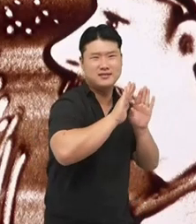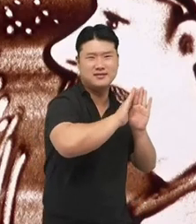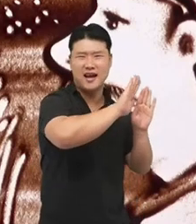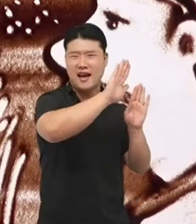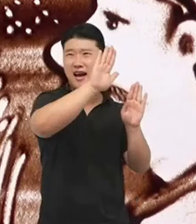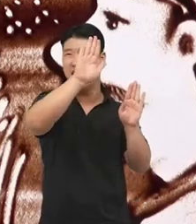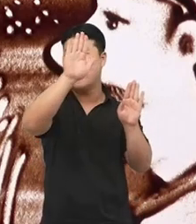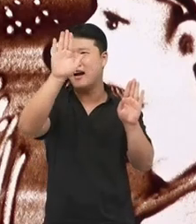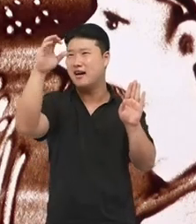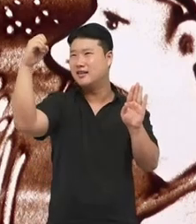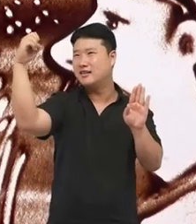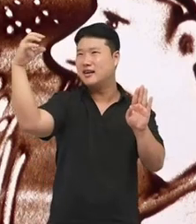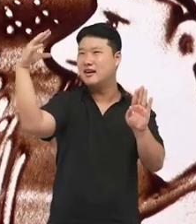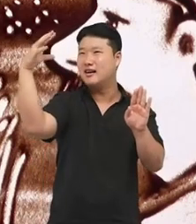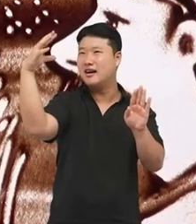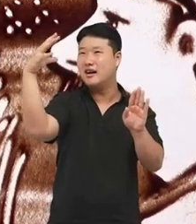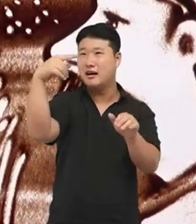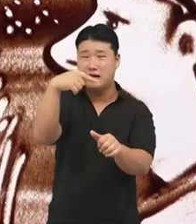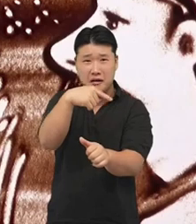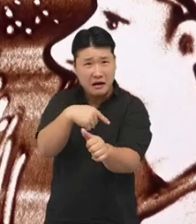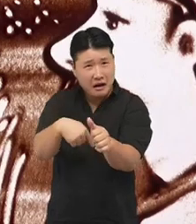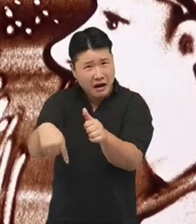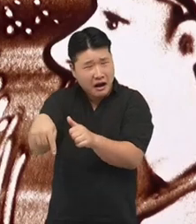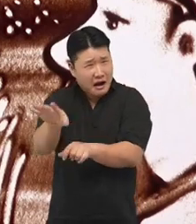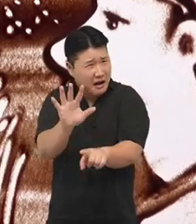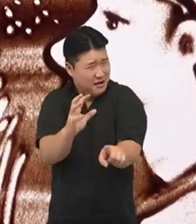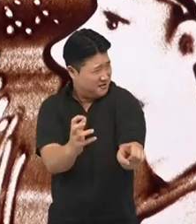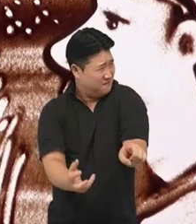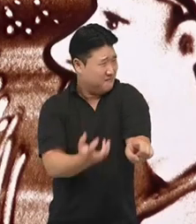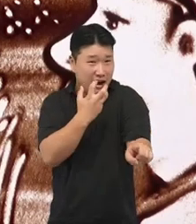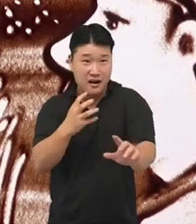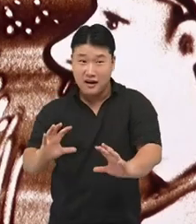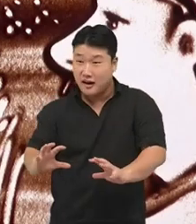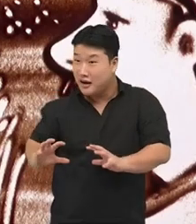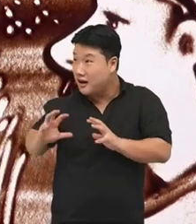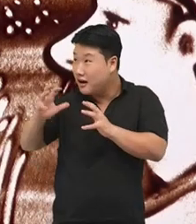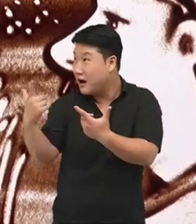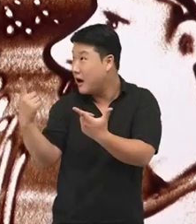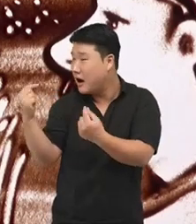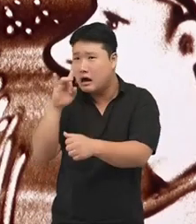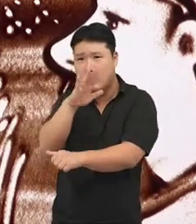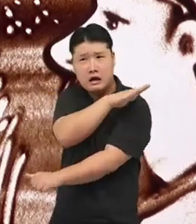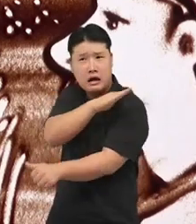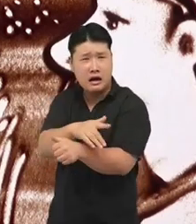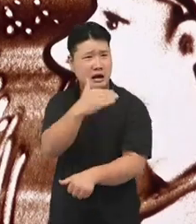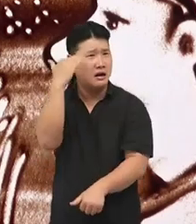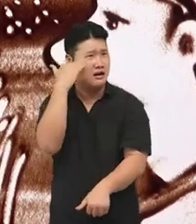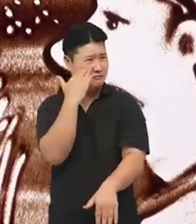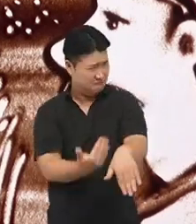이어지는 가을이요. 아마도 세상에서 이보다 더 아름다운 가을은 없을 것 같소.